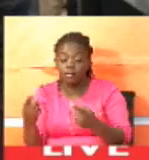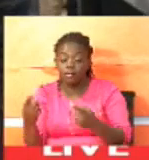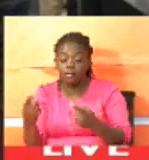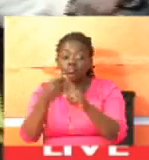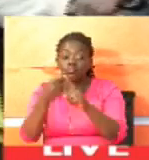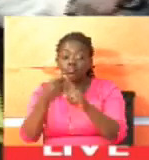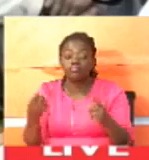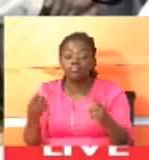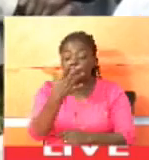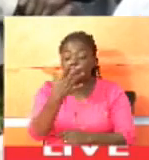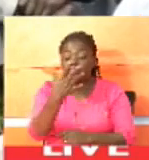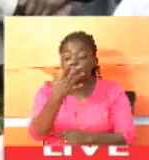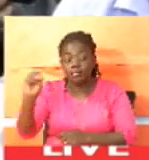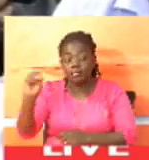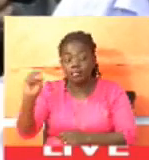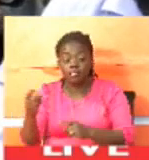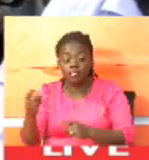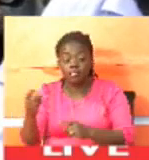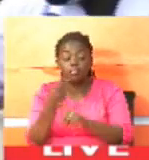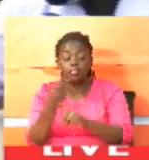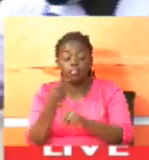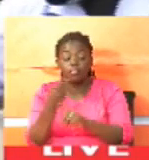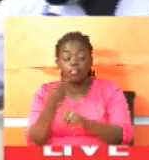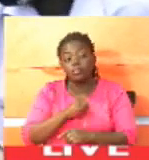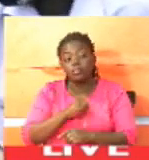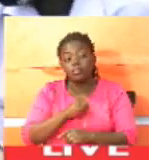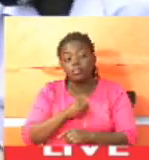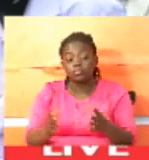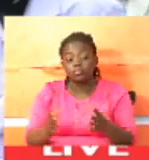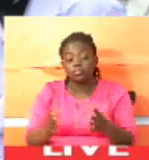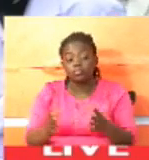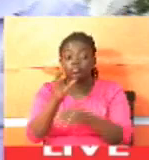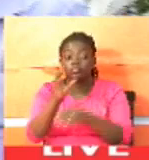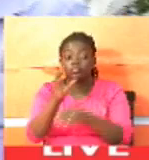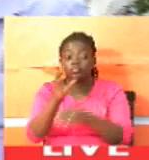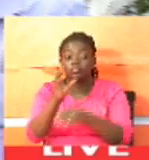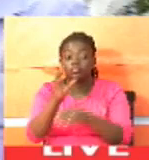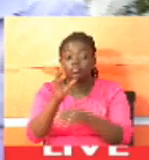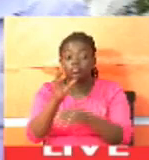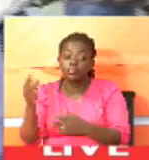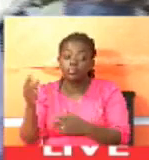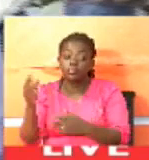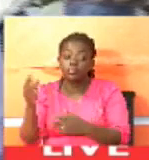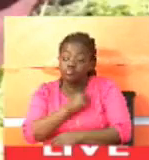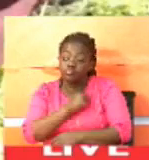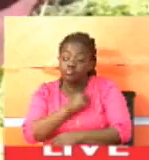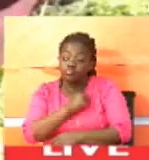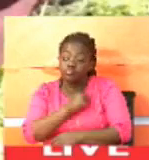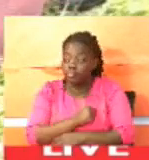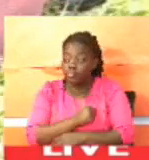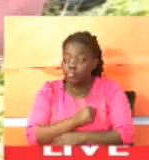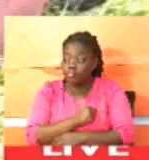egy'enjawulo. Bagadde okuzira olukiiko nga kino kiwaliriza kawo omulamira okubeetondera.